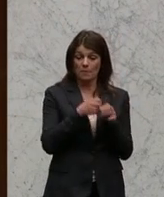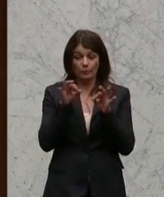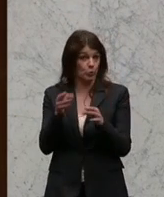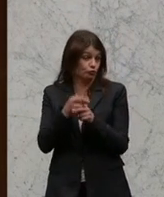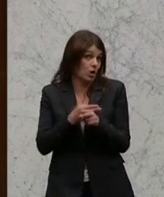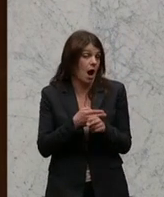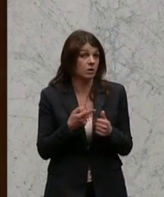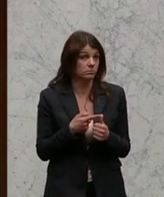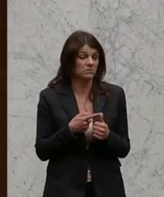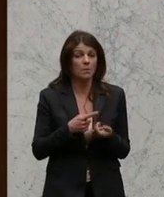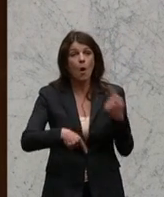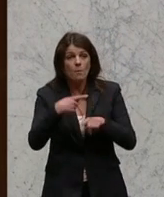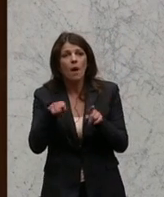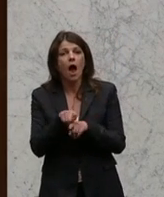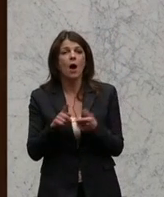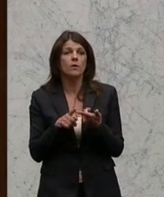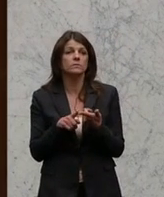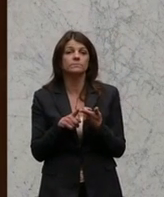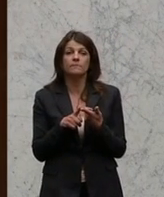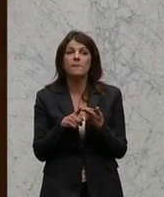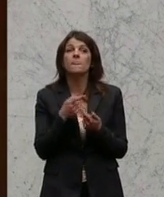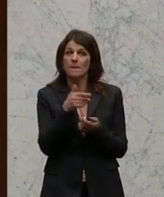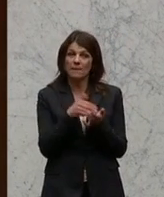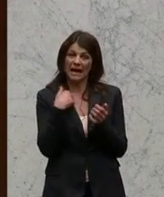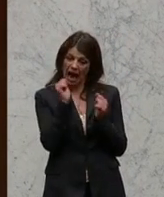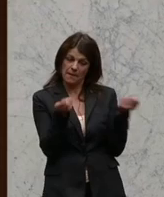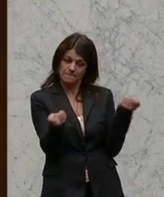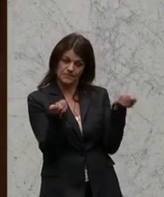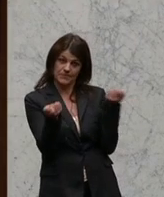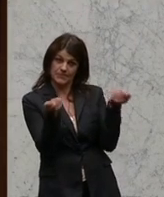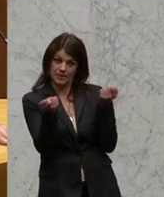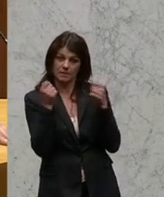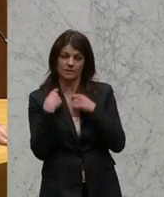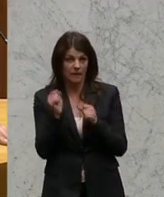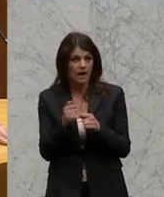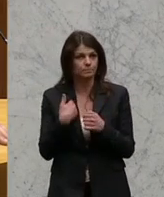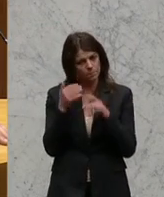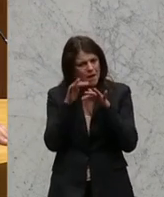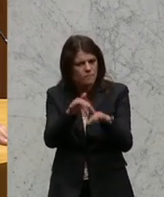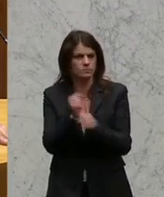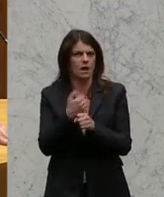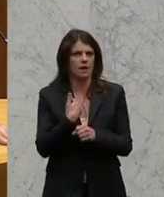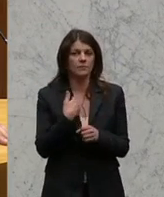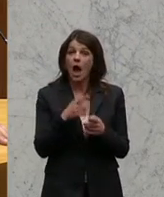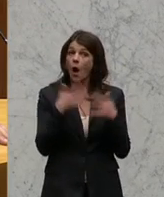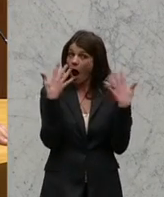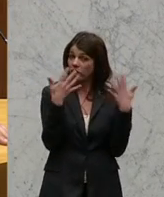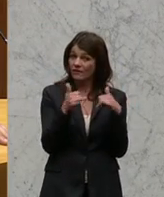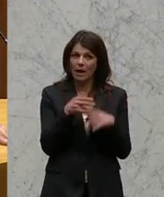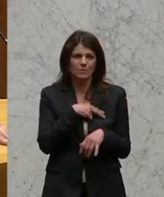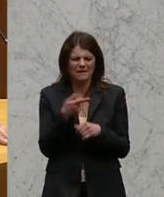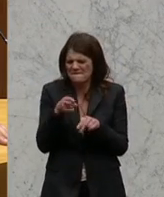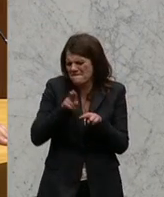Staat, aber andererseits auch Lenkungseffekte zu machen. Und auch der Handwerkerbonus ist eine ganz